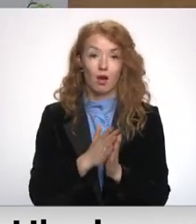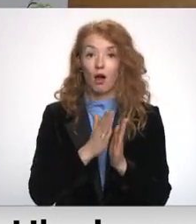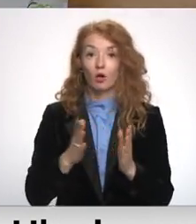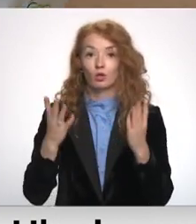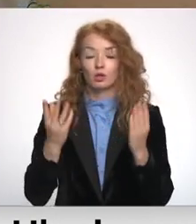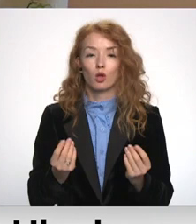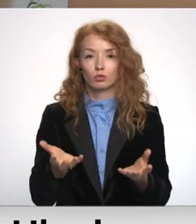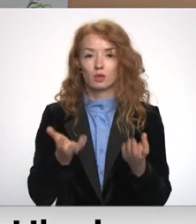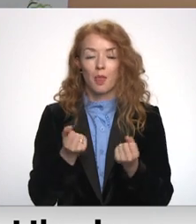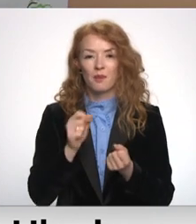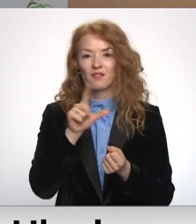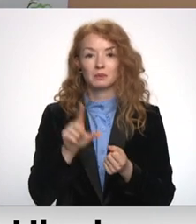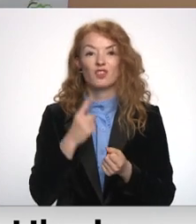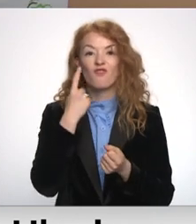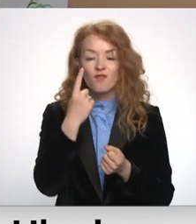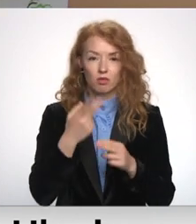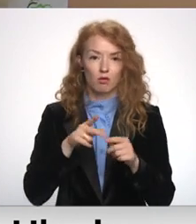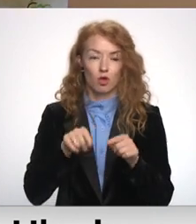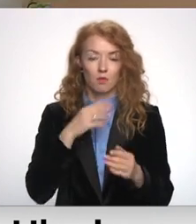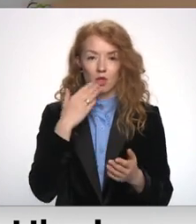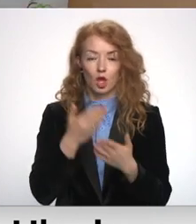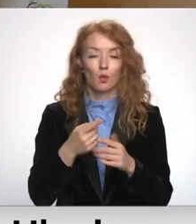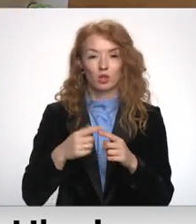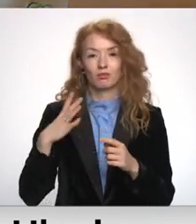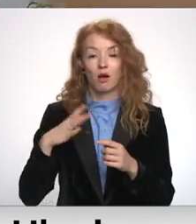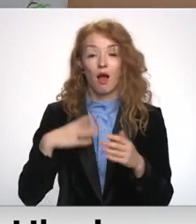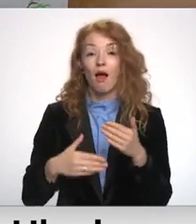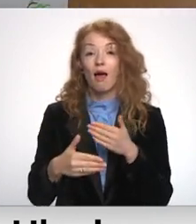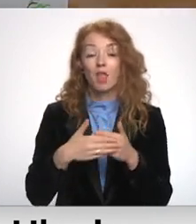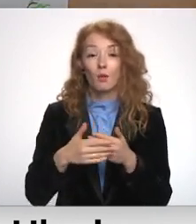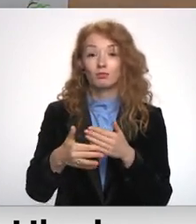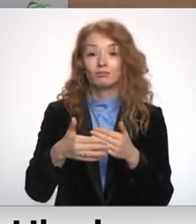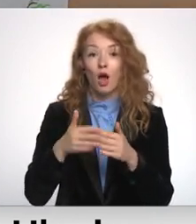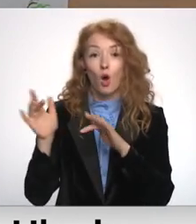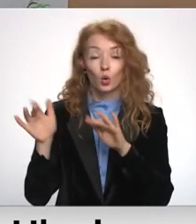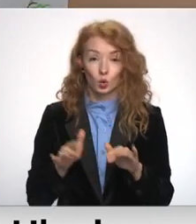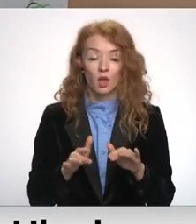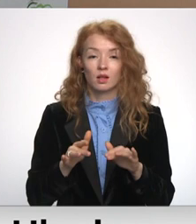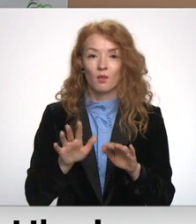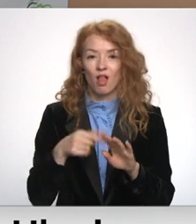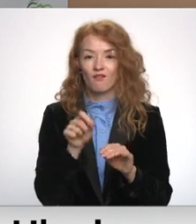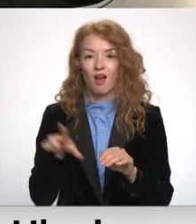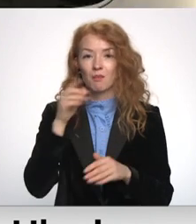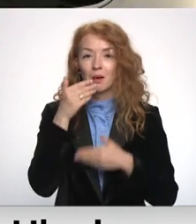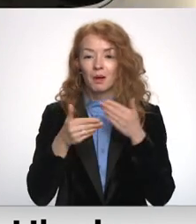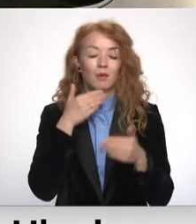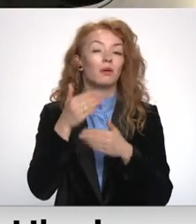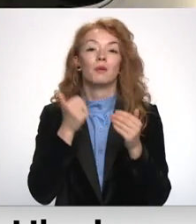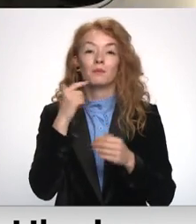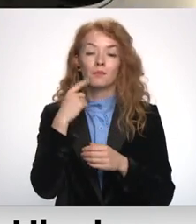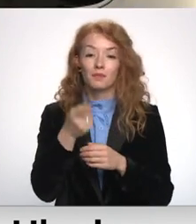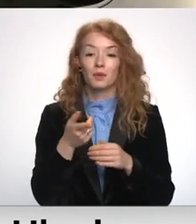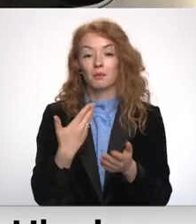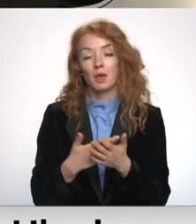dienu tiek saņemts vismaz viens šāds pieteikums un ir sagaidāms, ka nākot rudenim interese tikai pieaugs. Tie varētu būt